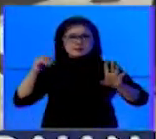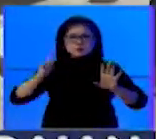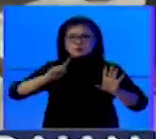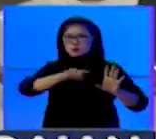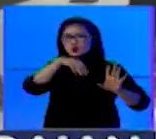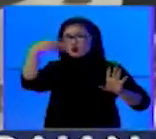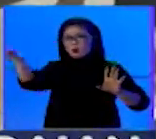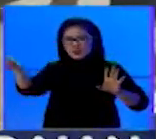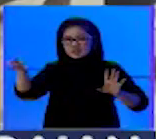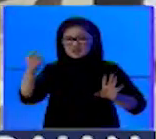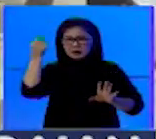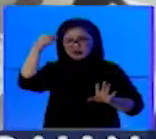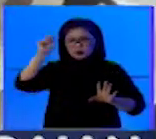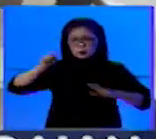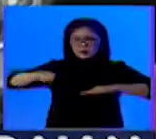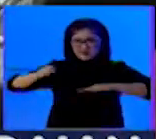kantor.